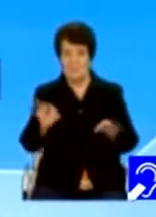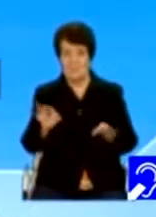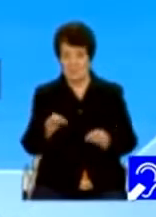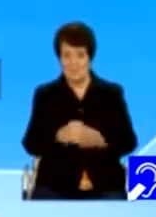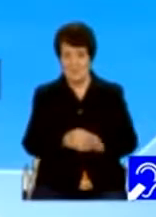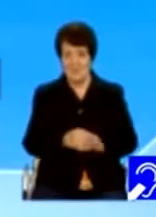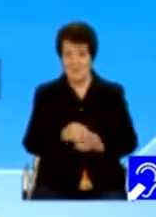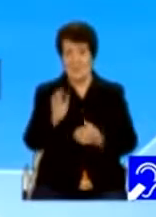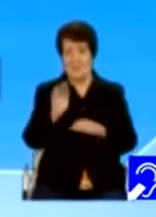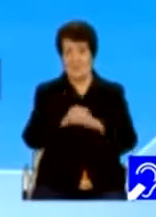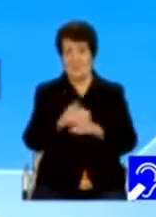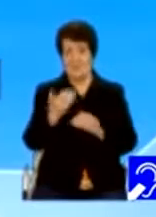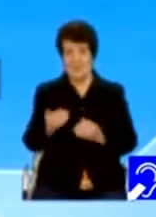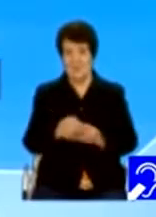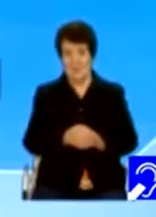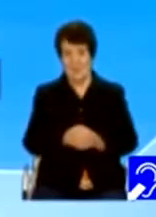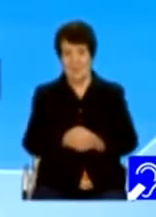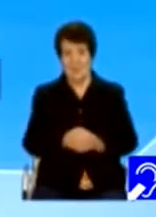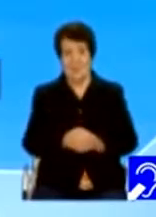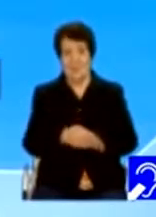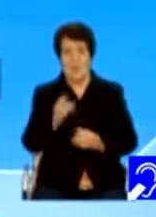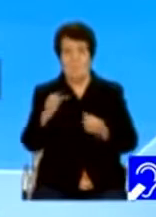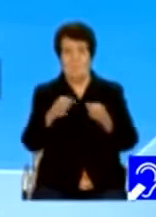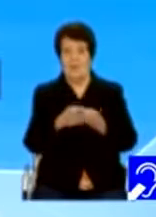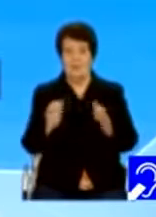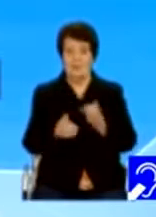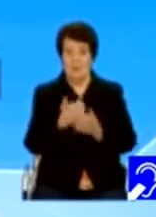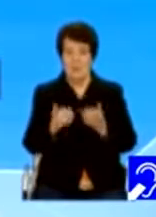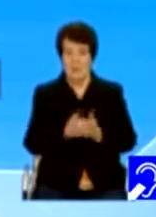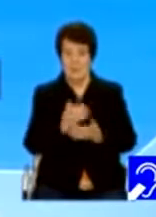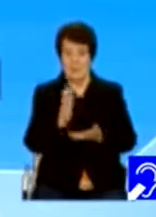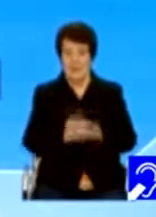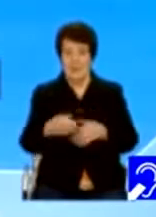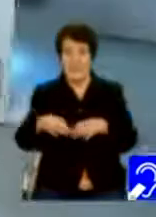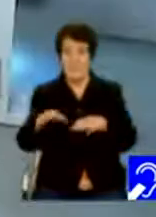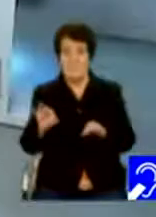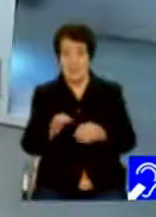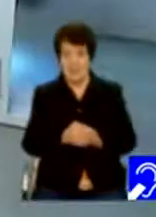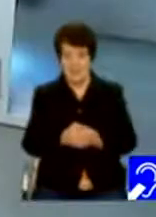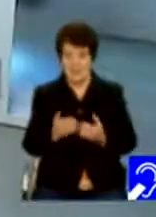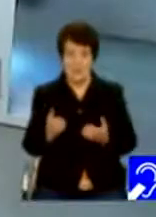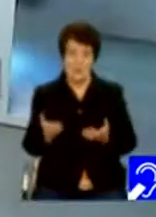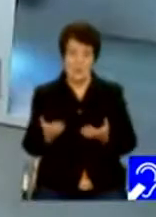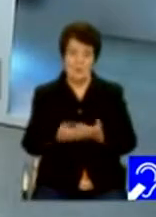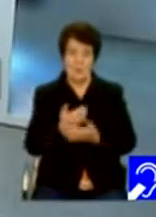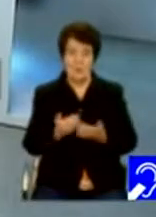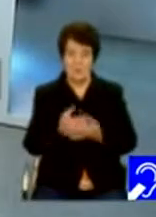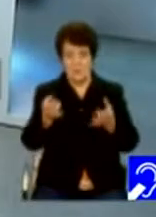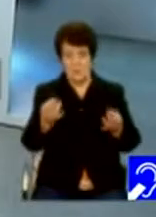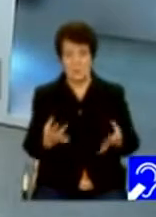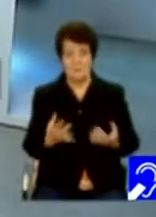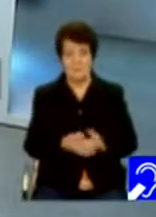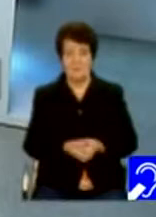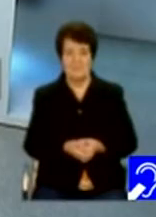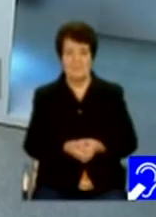să le filmez daciile lor noi, cei care se consideră partid nou-nouț, care are mașini daci nou-nouț. Partid proaspăt. Proaspăt, da.